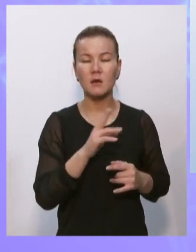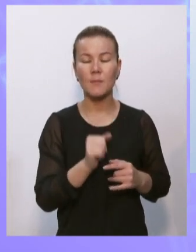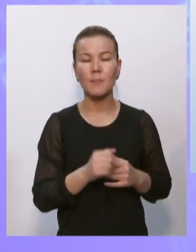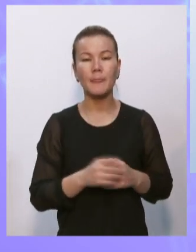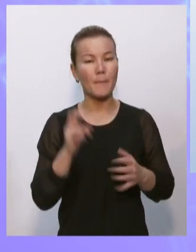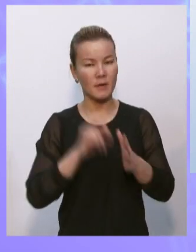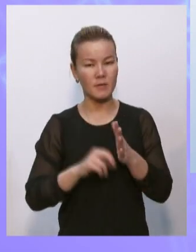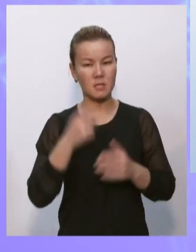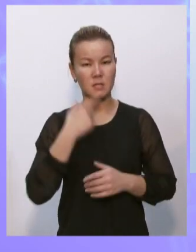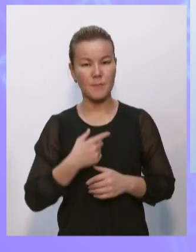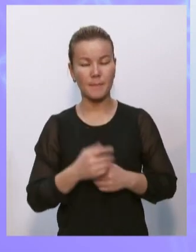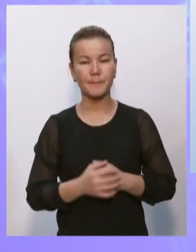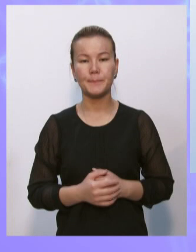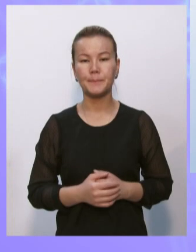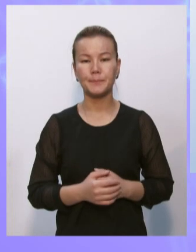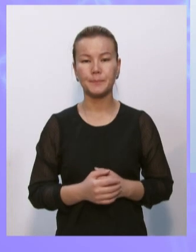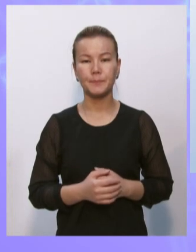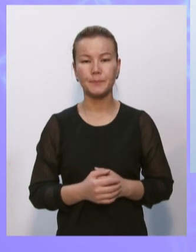Проверьте себя.